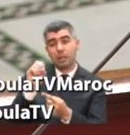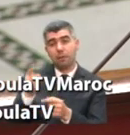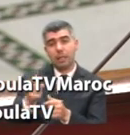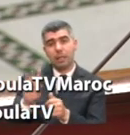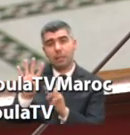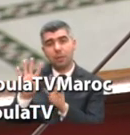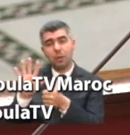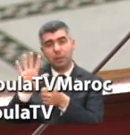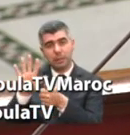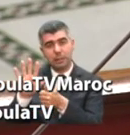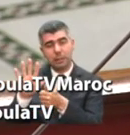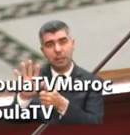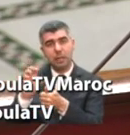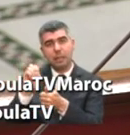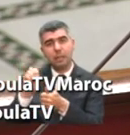0.68 إلى